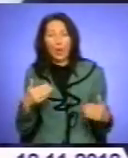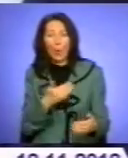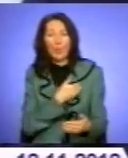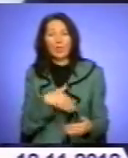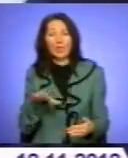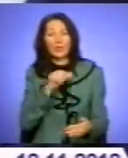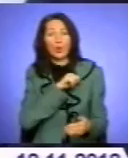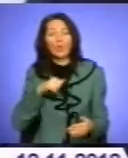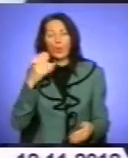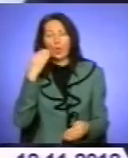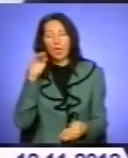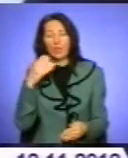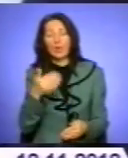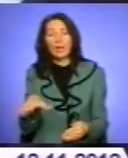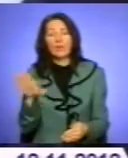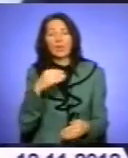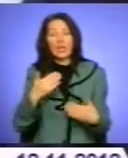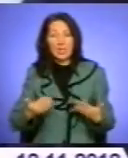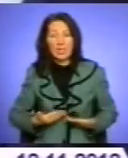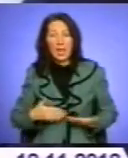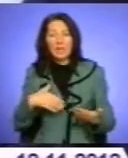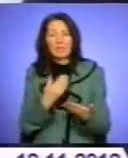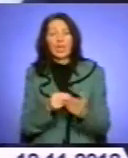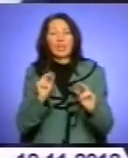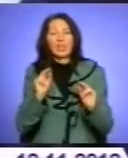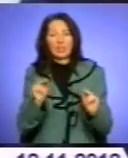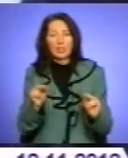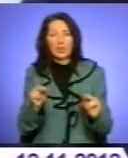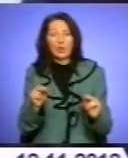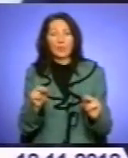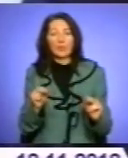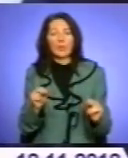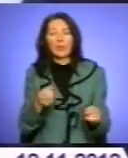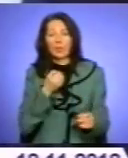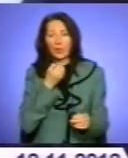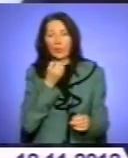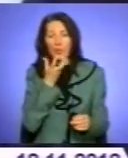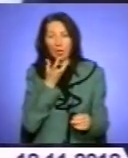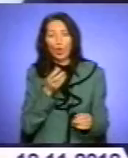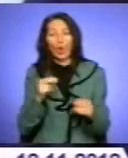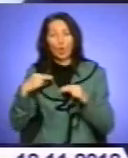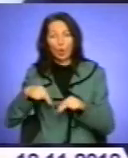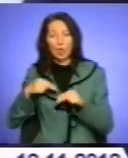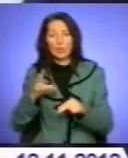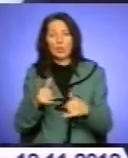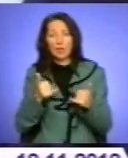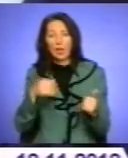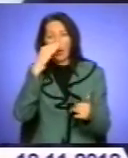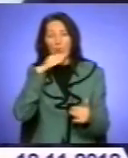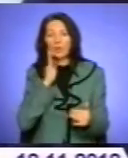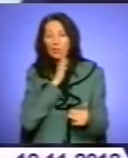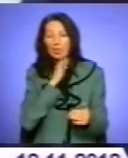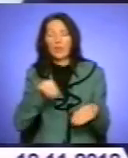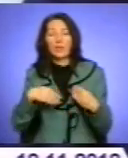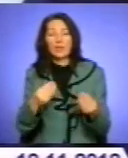самого найкращого. Ви все життя своє чесно і плідно трудилися на батьківщину, віддавали свій